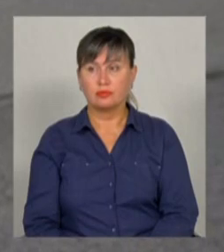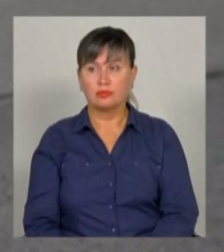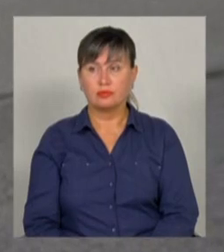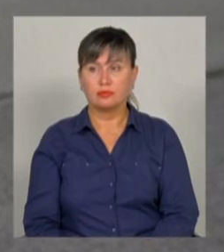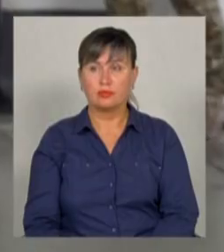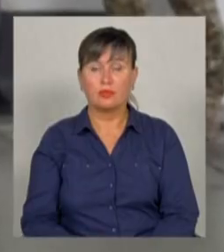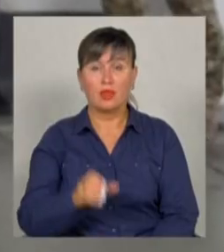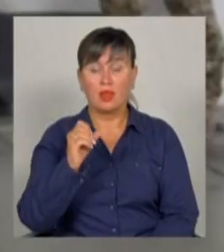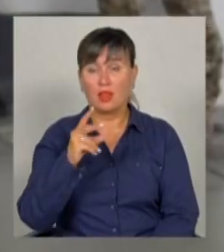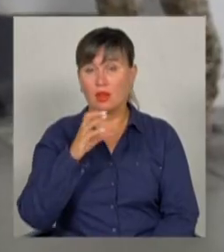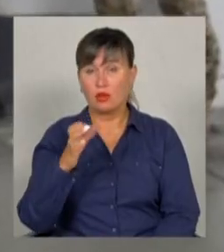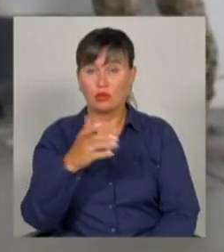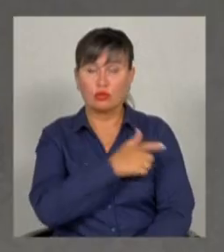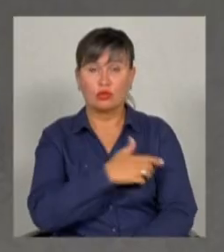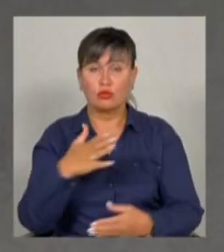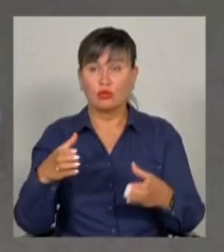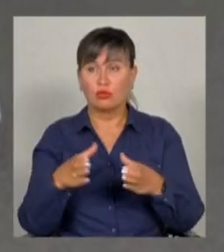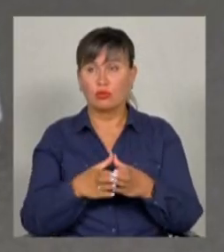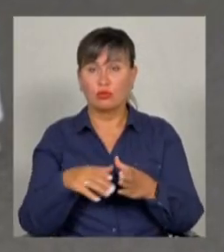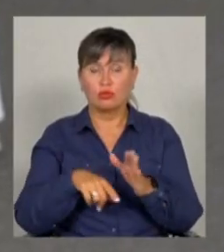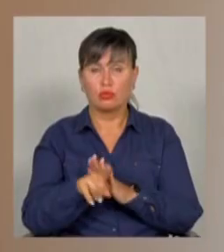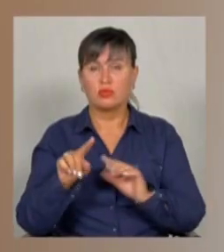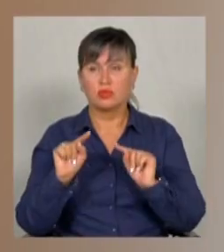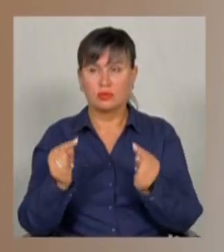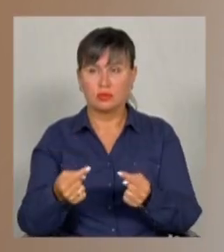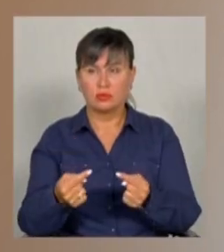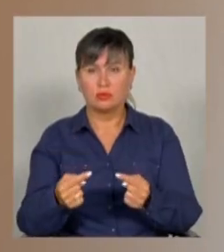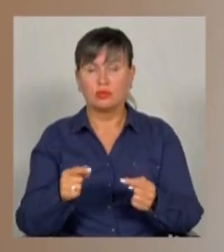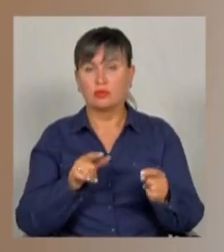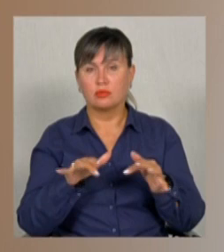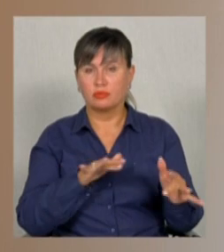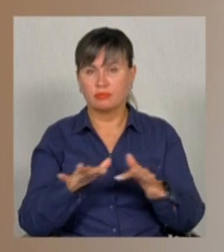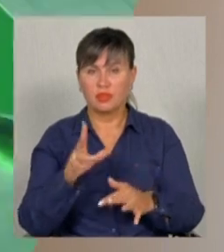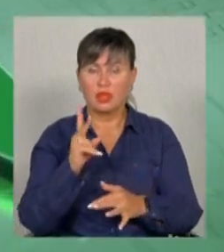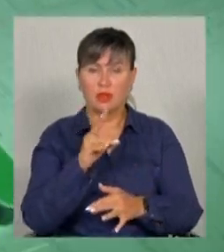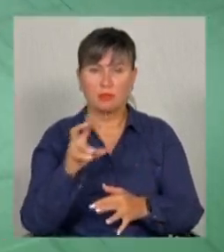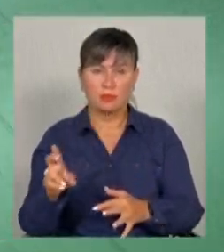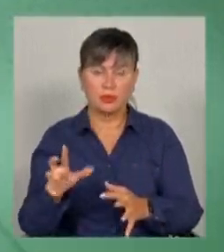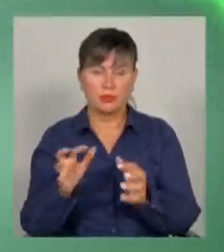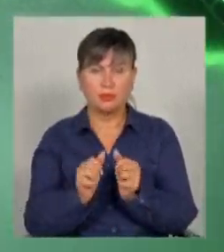Ельдос Акуспаева с членами его группировки этапировали в Казахстан. Спецоперацию провел КМБ.